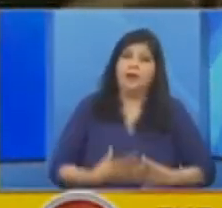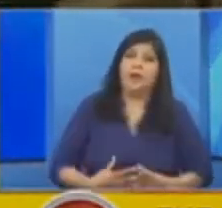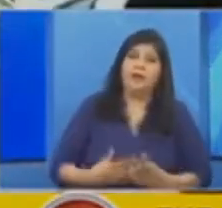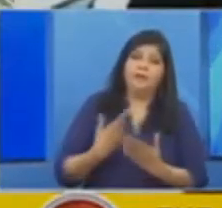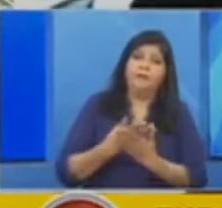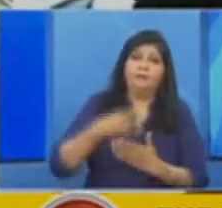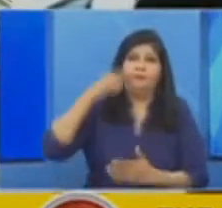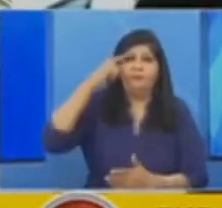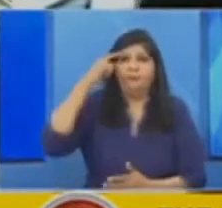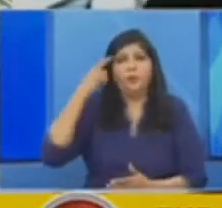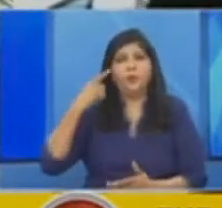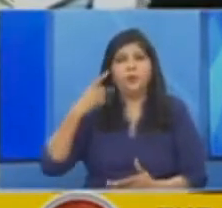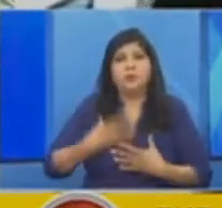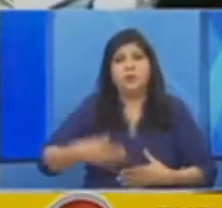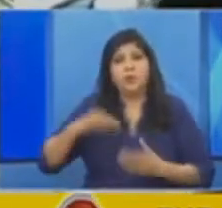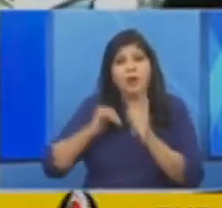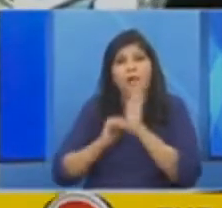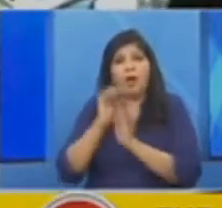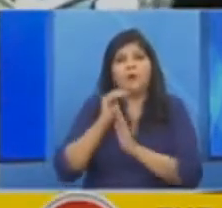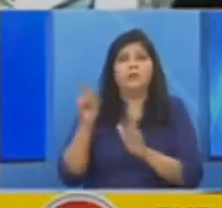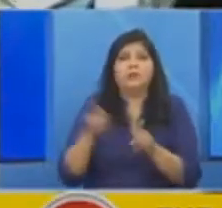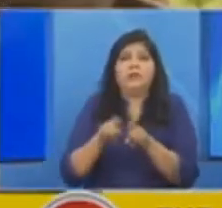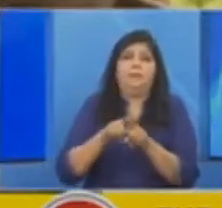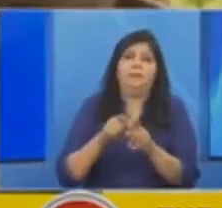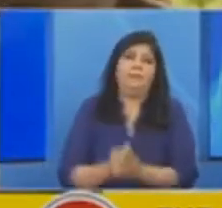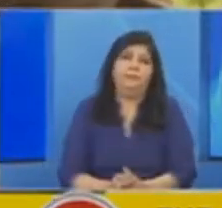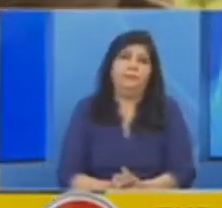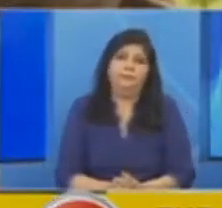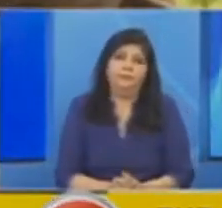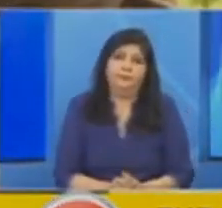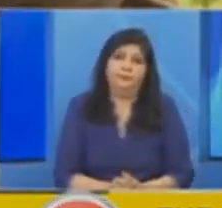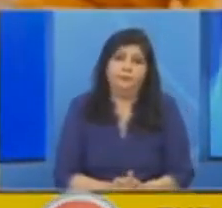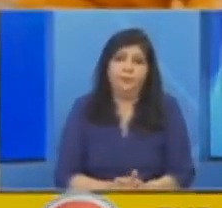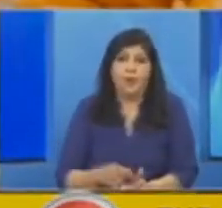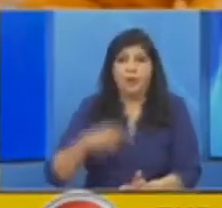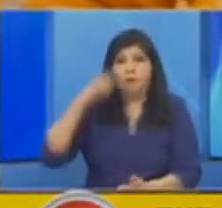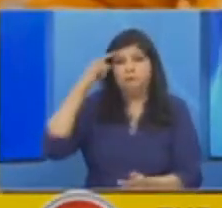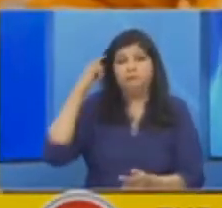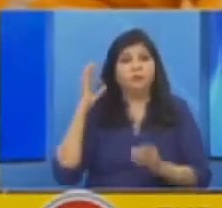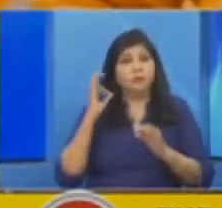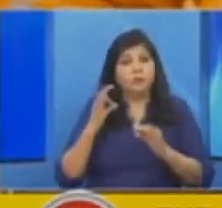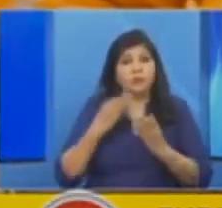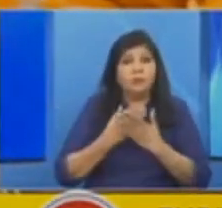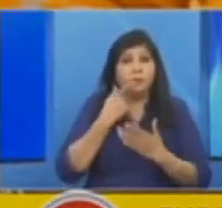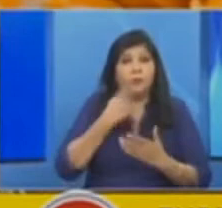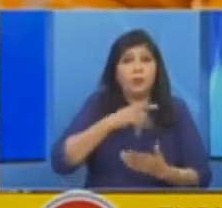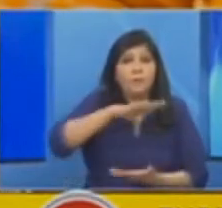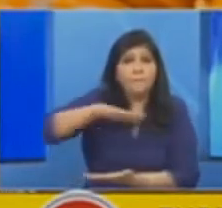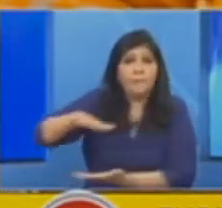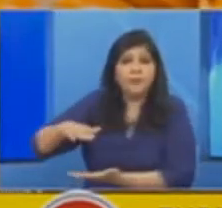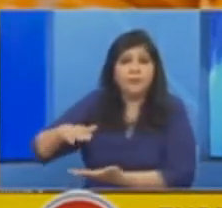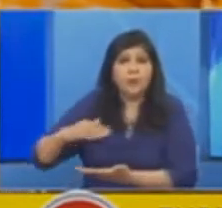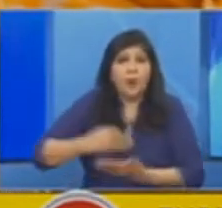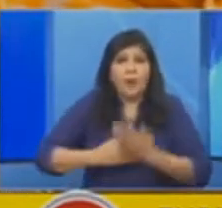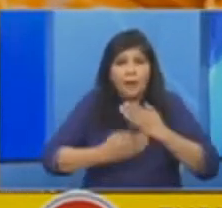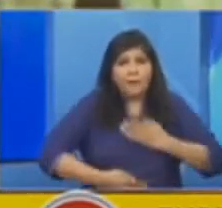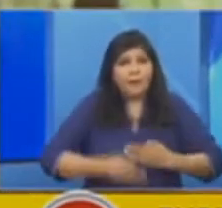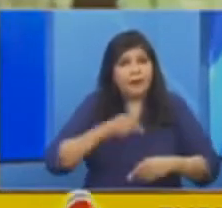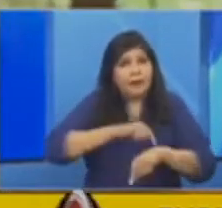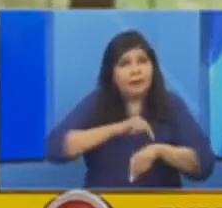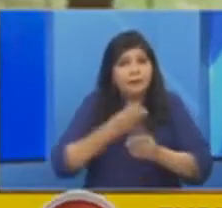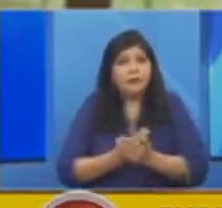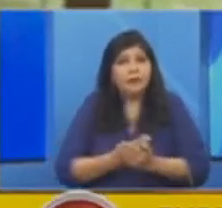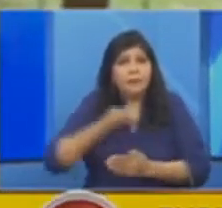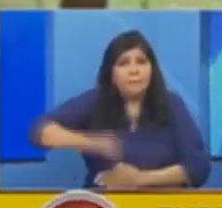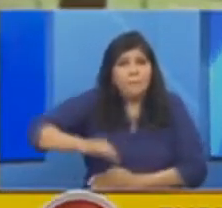मानसिक और बववदिक विकास भी होता है, एक्सपर्स कहते हैं कि शीशू को घर्व में और